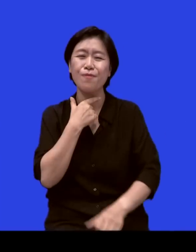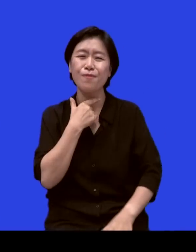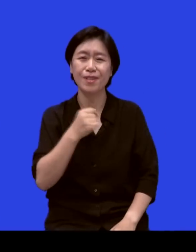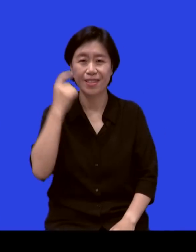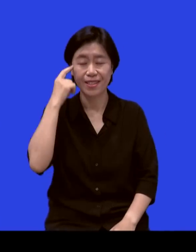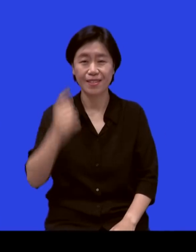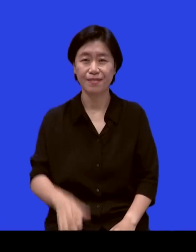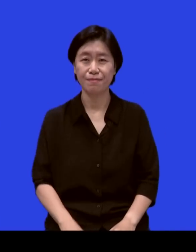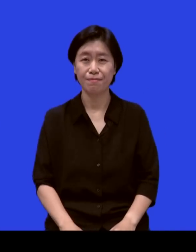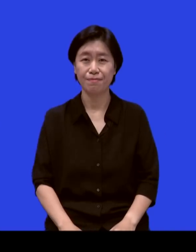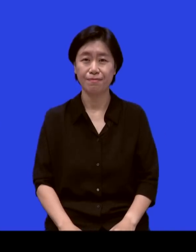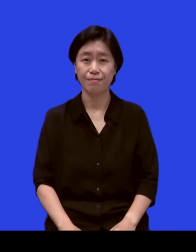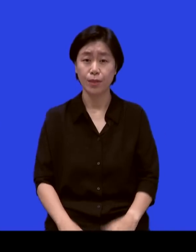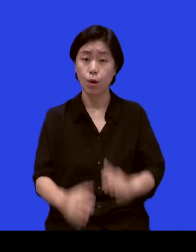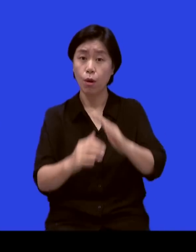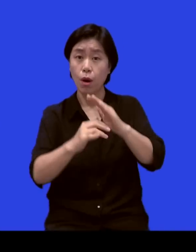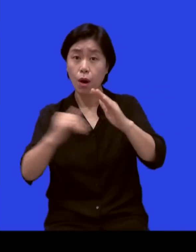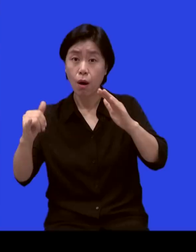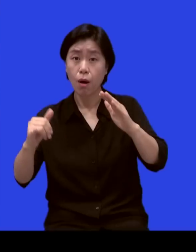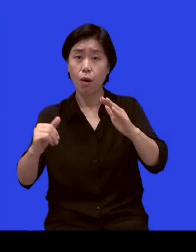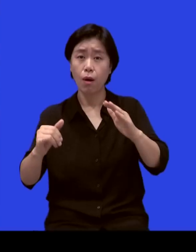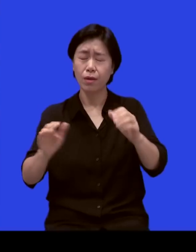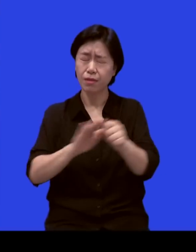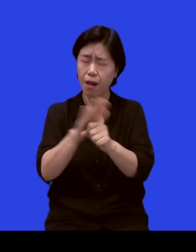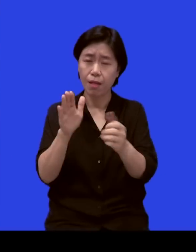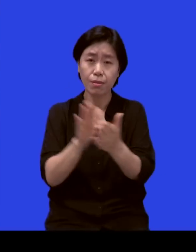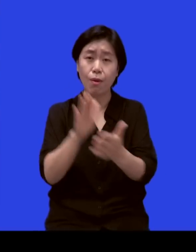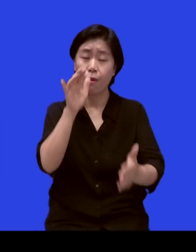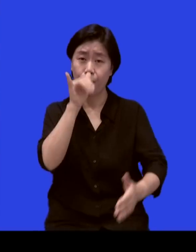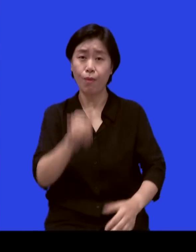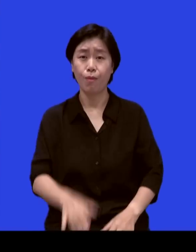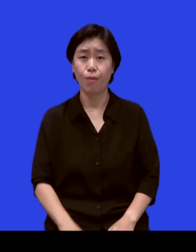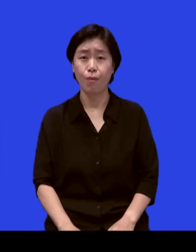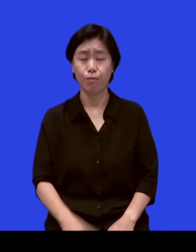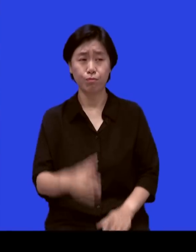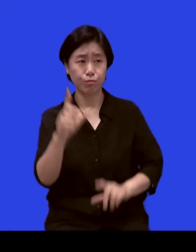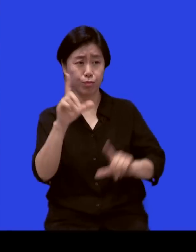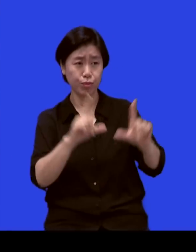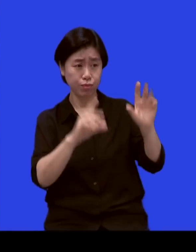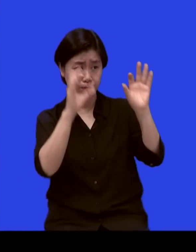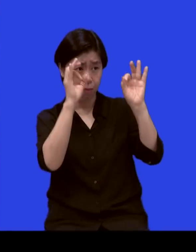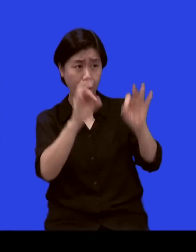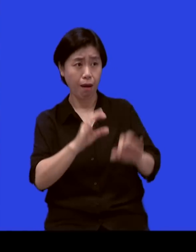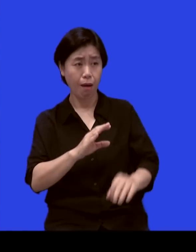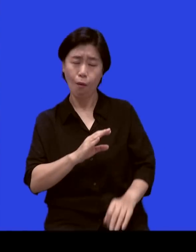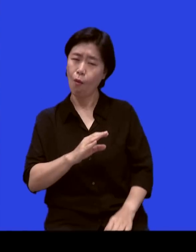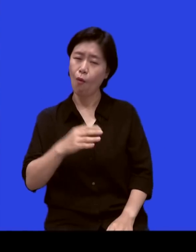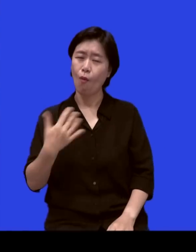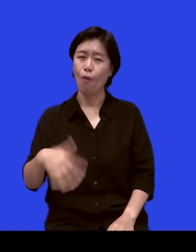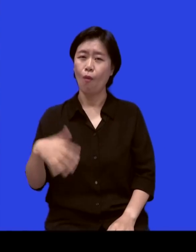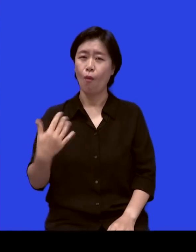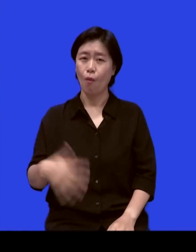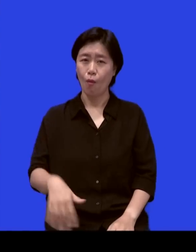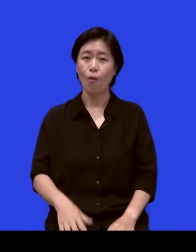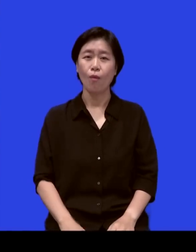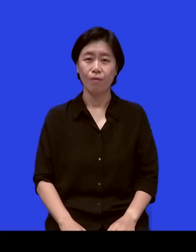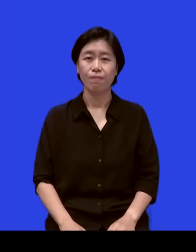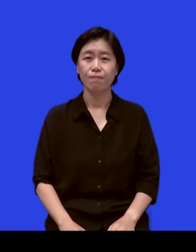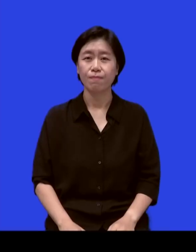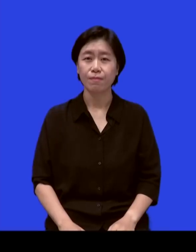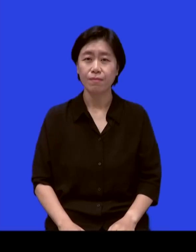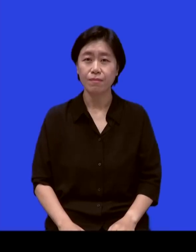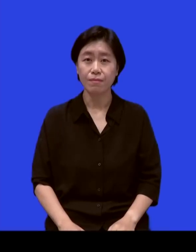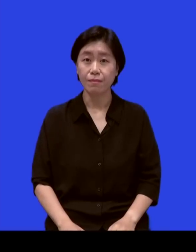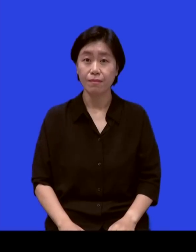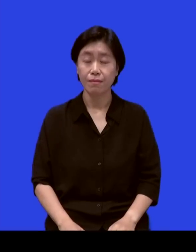이렇게 아내의 가족들 이렇게 사랑하고 이렇게 아껴주고 이런 저는 처음 보는 것 같거든요. 그러죠. 자기 가족